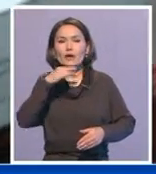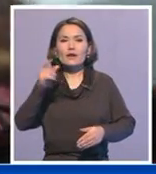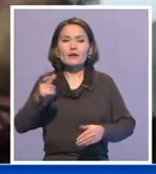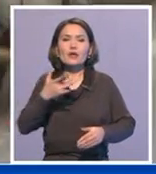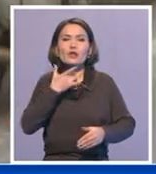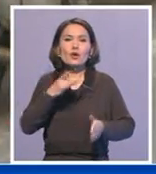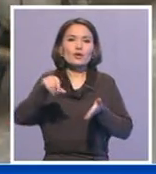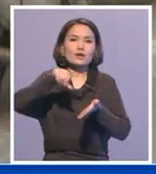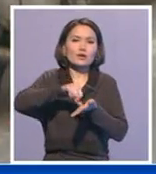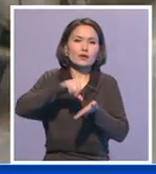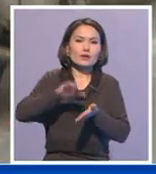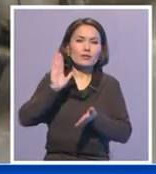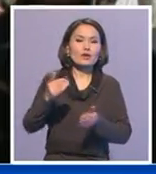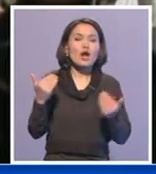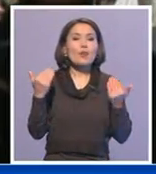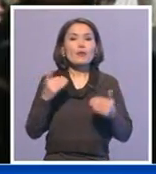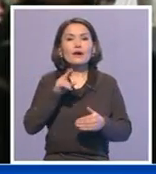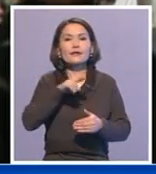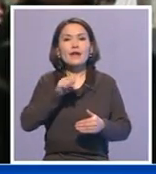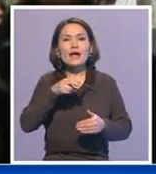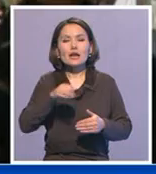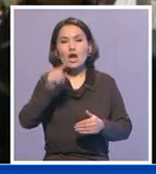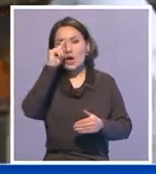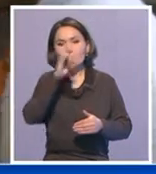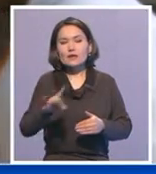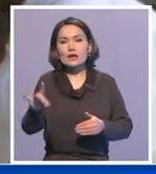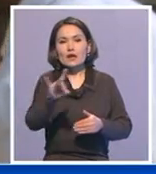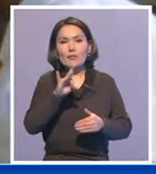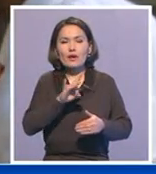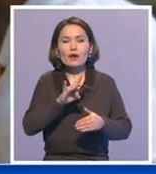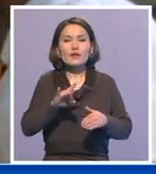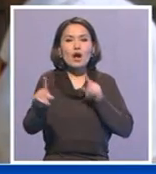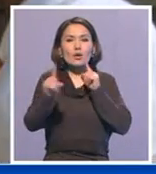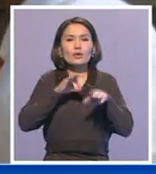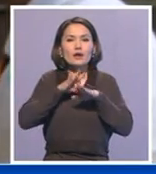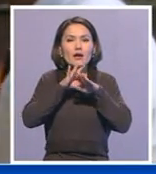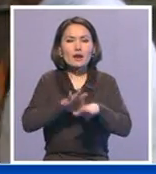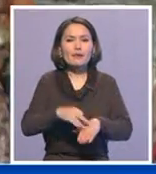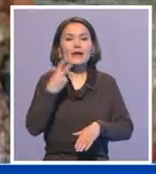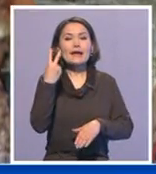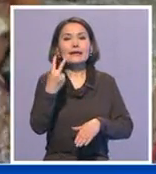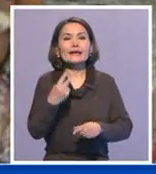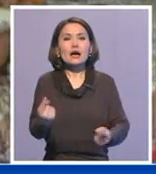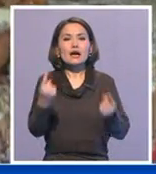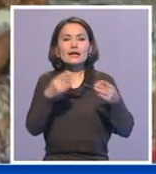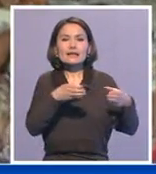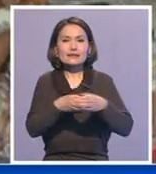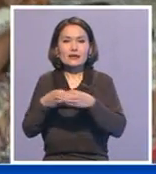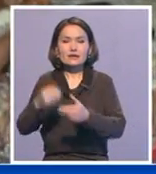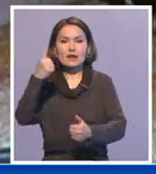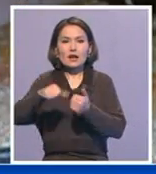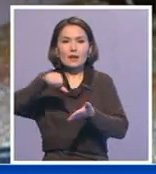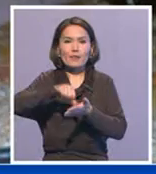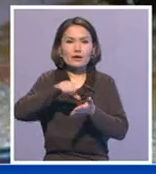Бұл турасында бүгін Делиде өткен баспасөз мәслихатында орталық сайлау комиссиясының өкілдері айтты. Сайлауда екі ірі саяси қозғалыс бақ сынайды.